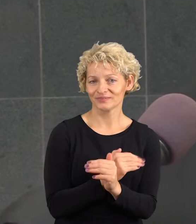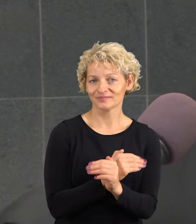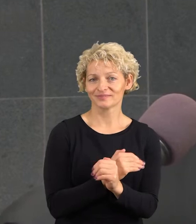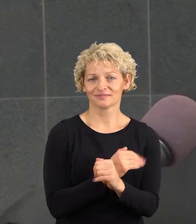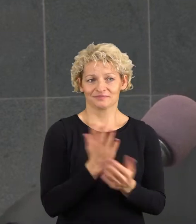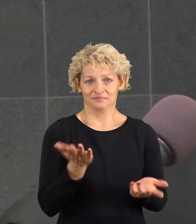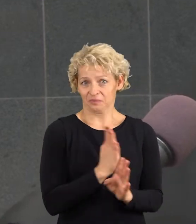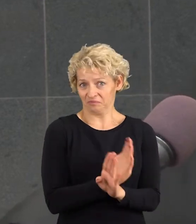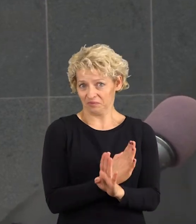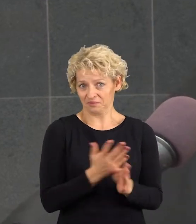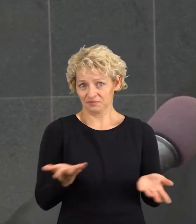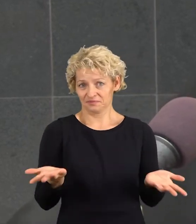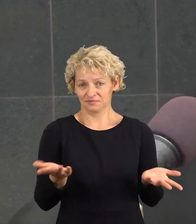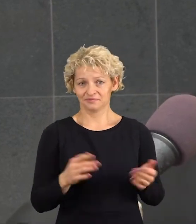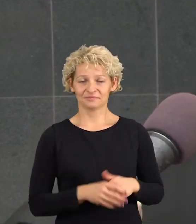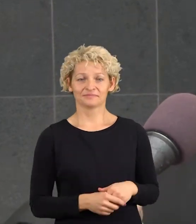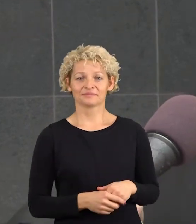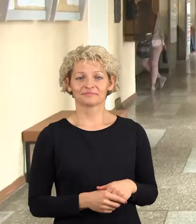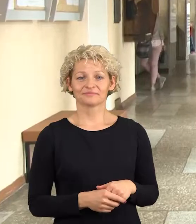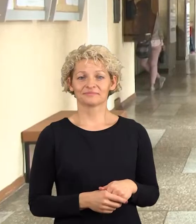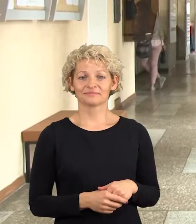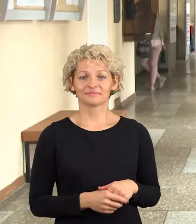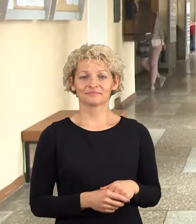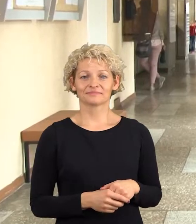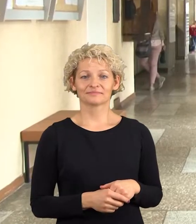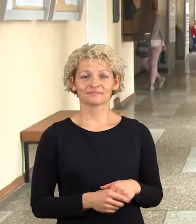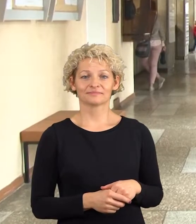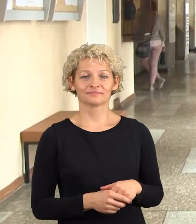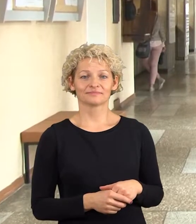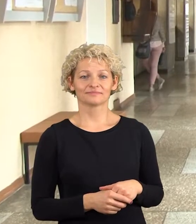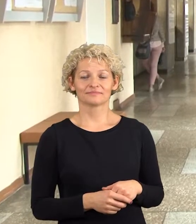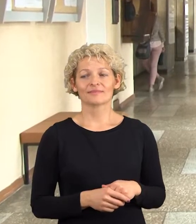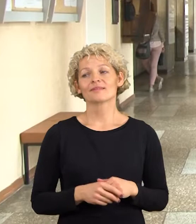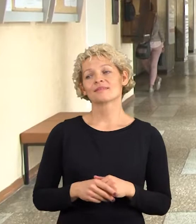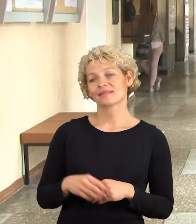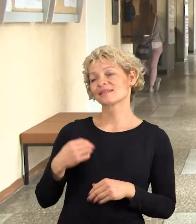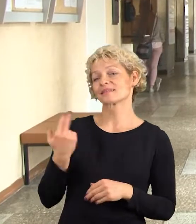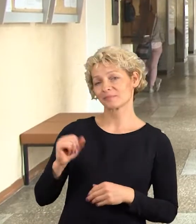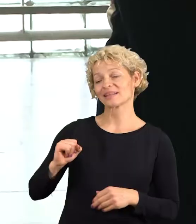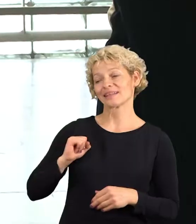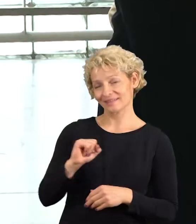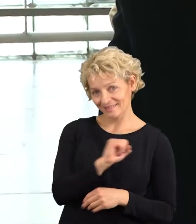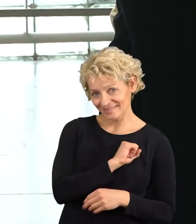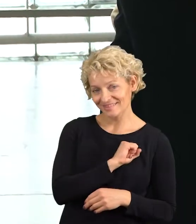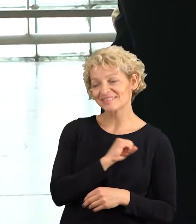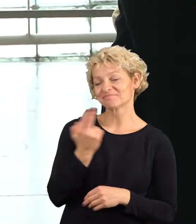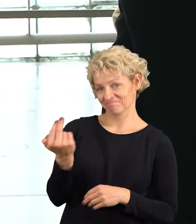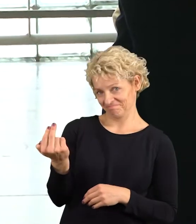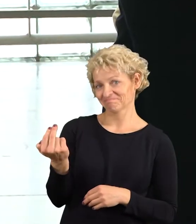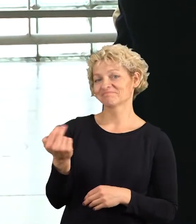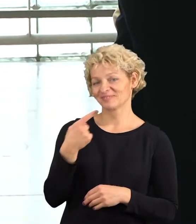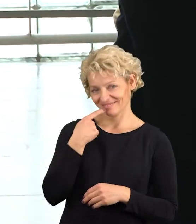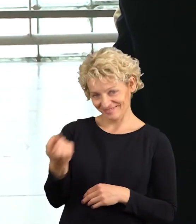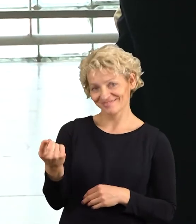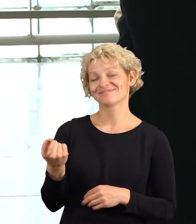ir viskas. Man to pagrindas tai ir yra. Specialistė pritarė, kad šie būdai išvengti ligų taip pat būtini ir nurodo, kad